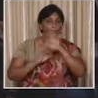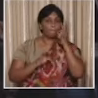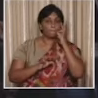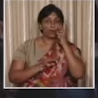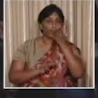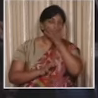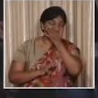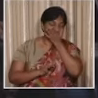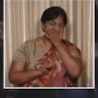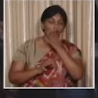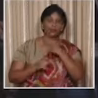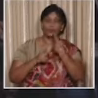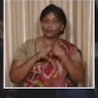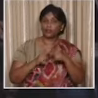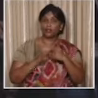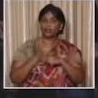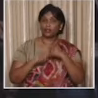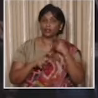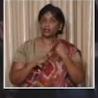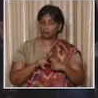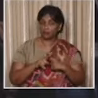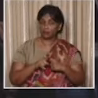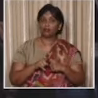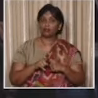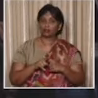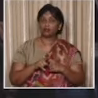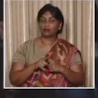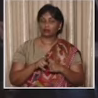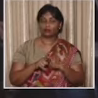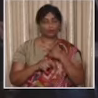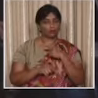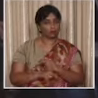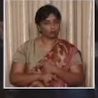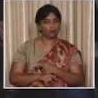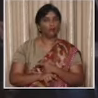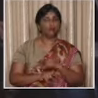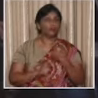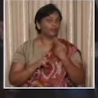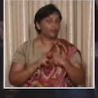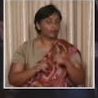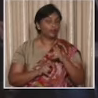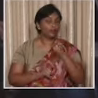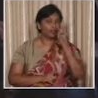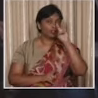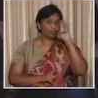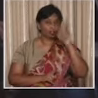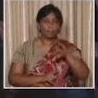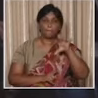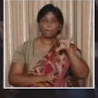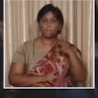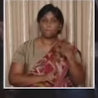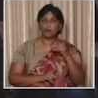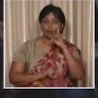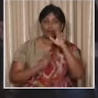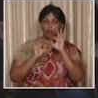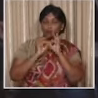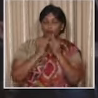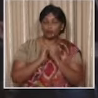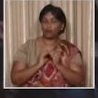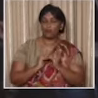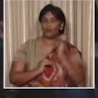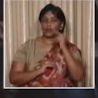බාණ්ඩ පරිප්පු සීනි මත ගහන බද්ද. ඒ බාණ්ඩ මත ගහන බද්ද විතරක් 13500ක් එක පවුලකට වැඩි